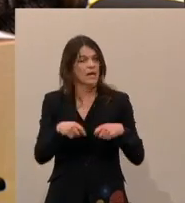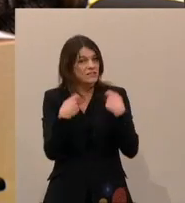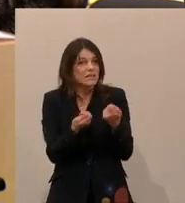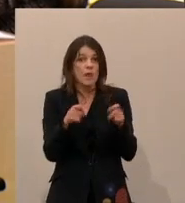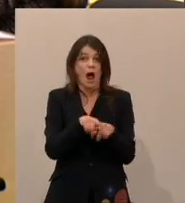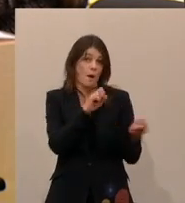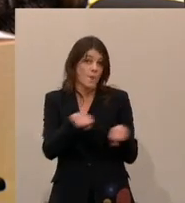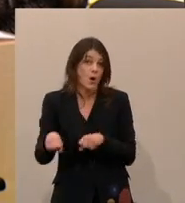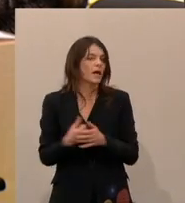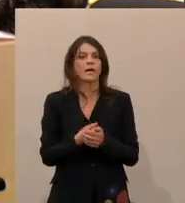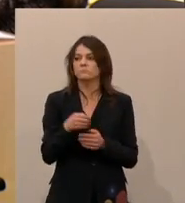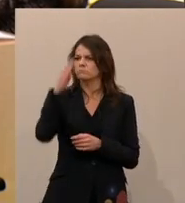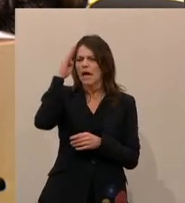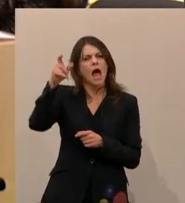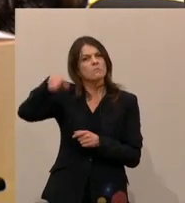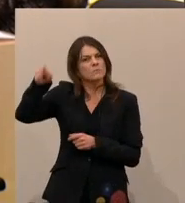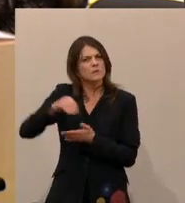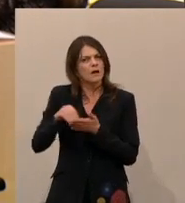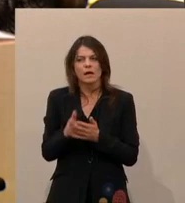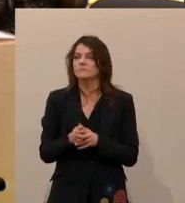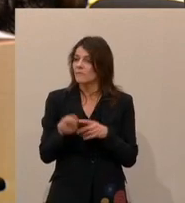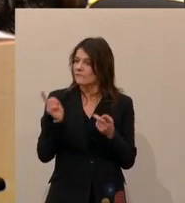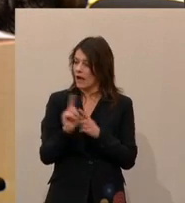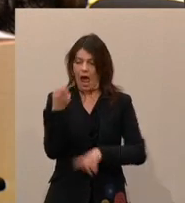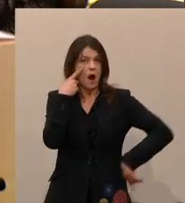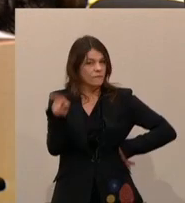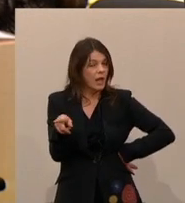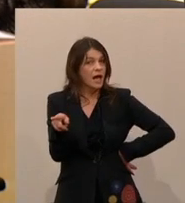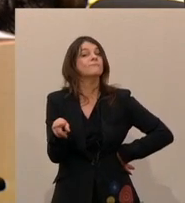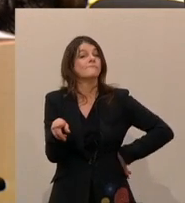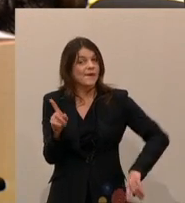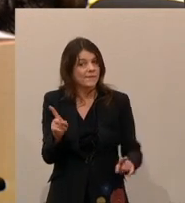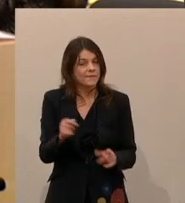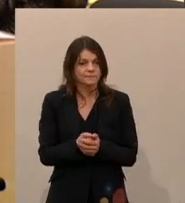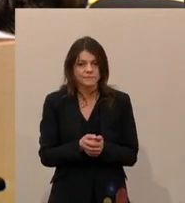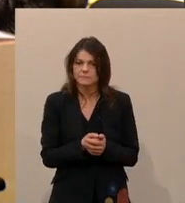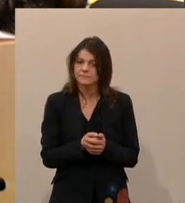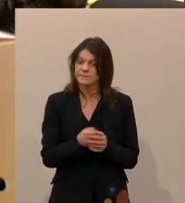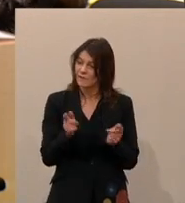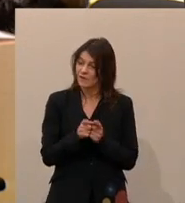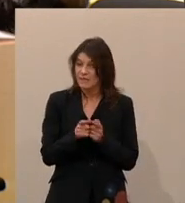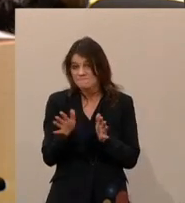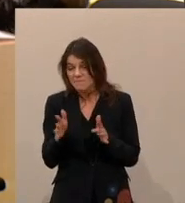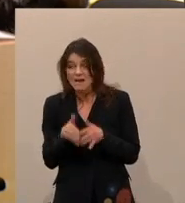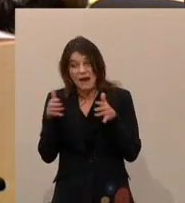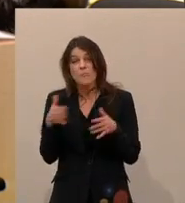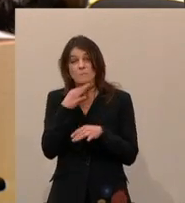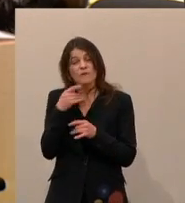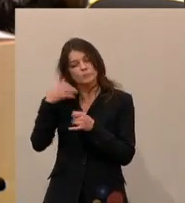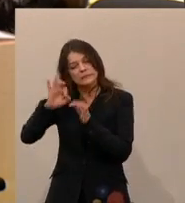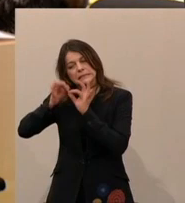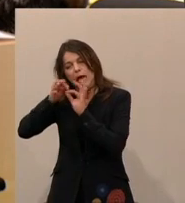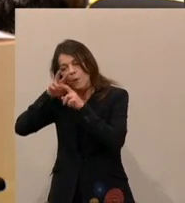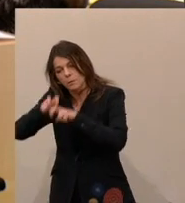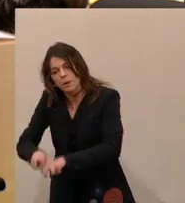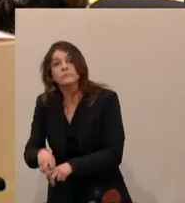die Möglichkeit, dass Beamte, wenn ihnen irgendetwas auffällt, dass es einen erweiterten Bedarf gibt, nachzuschauen,